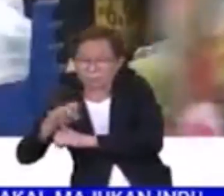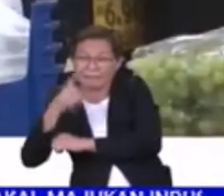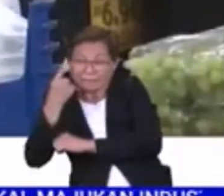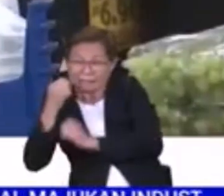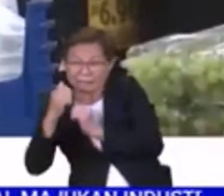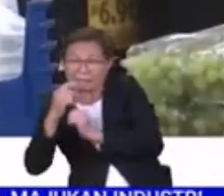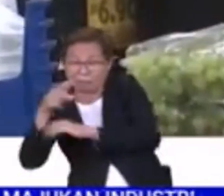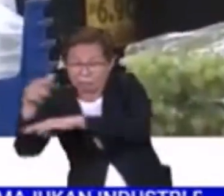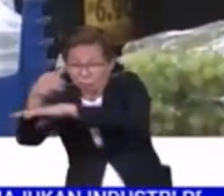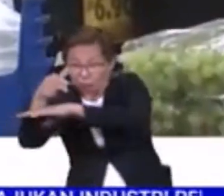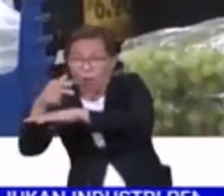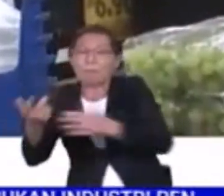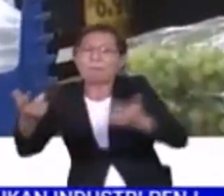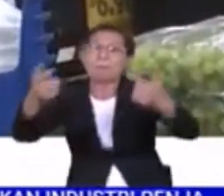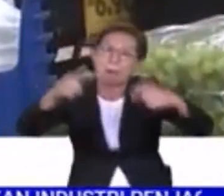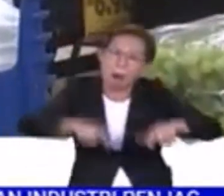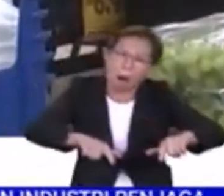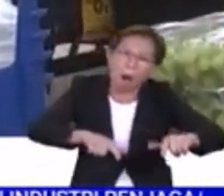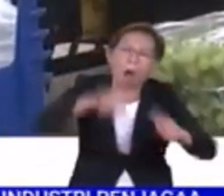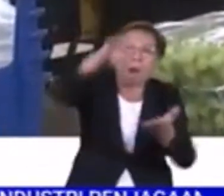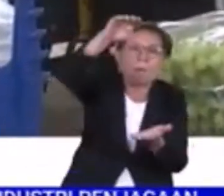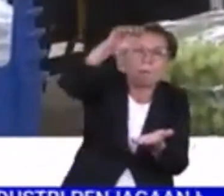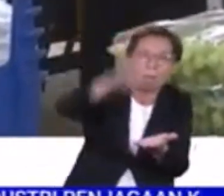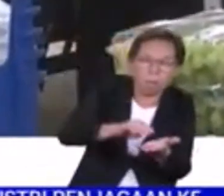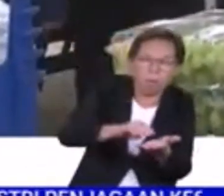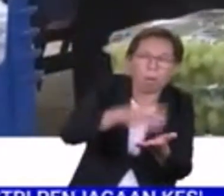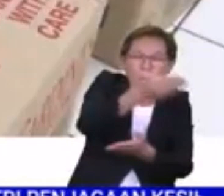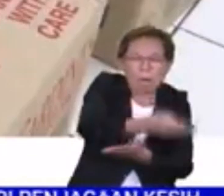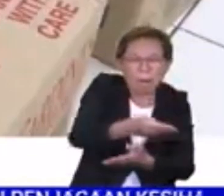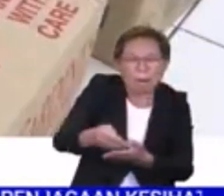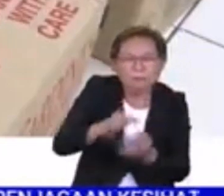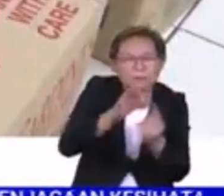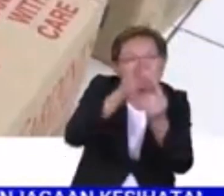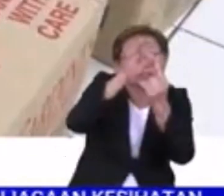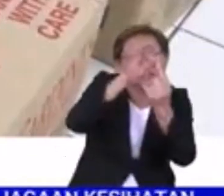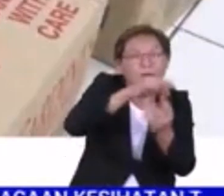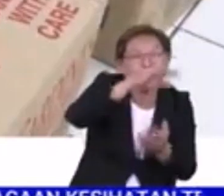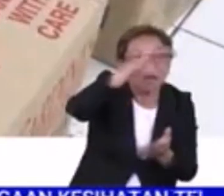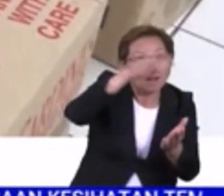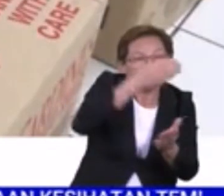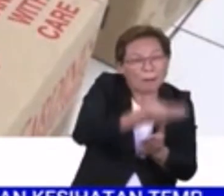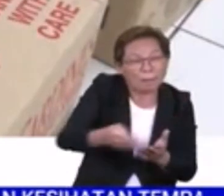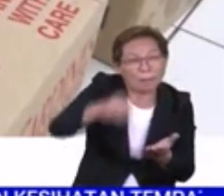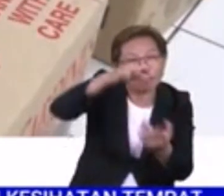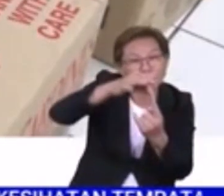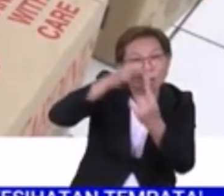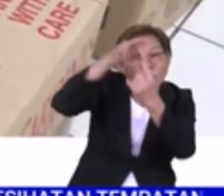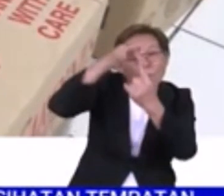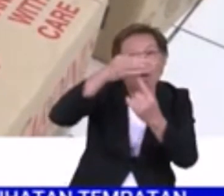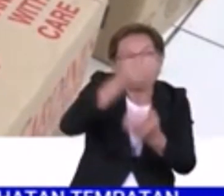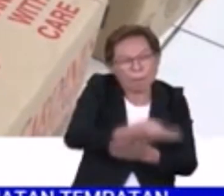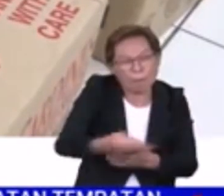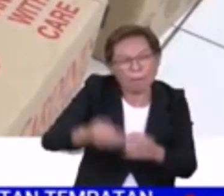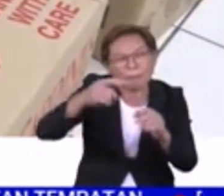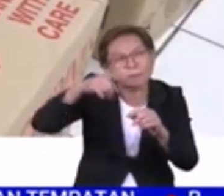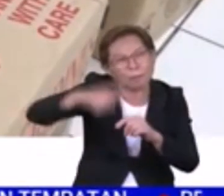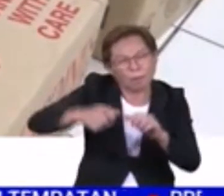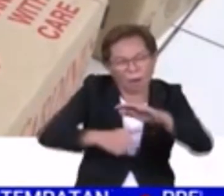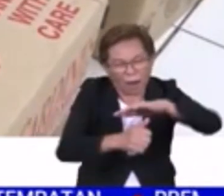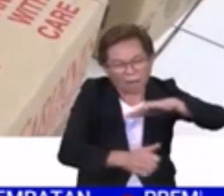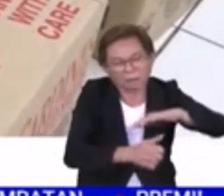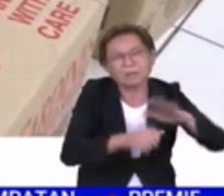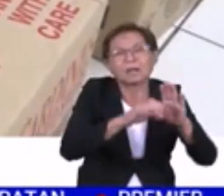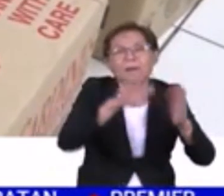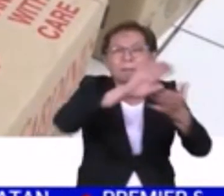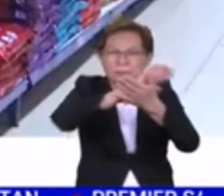tadi, ia berlaku pengurangan harga pada barangan terpilih yang tertumpu kepada barangan keperluan asas